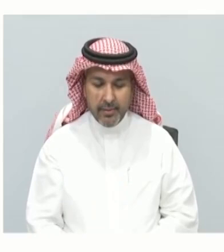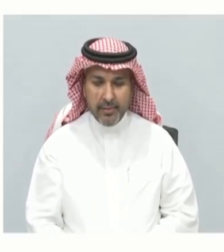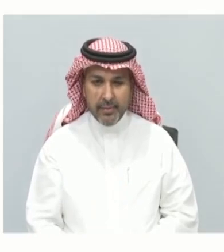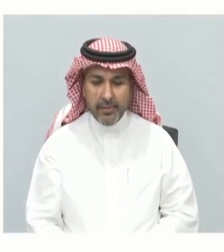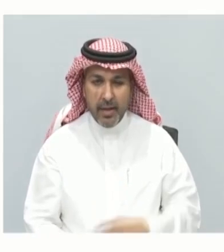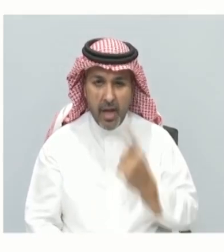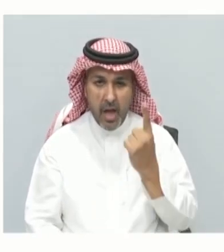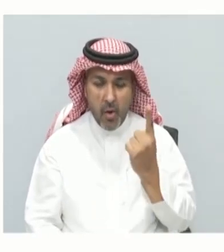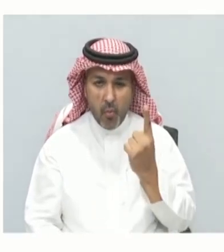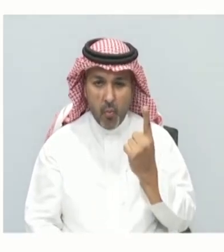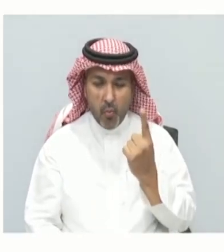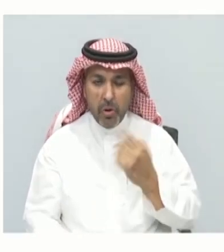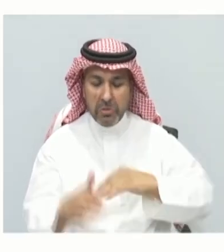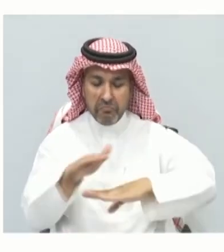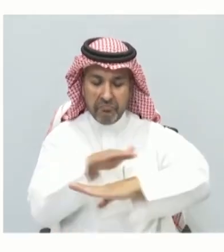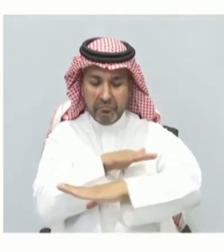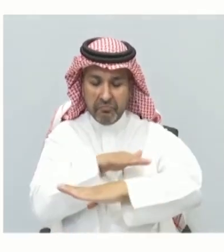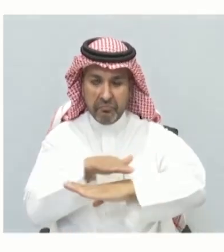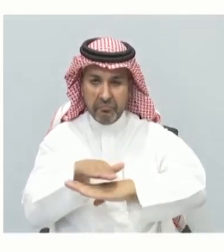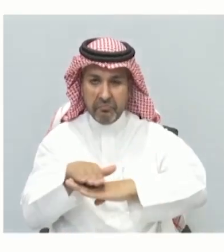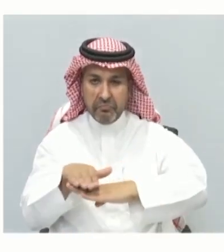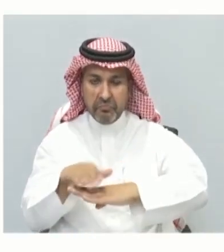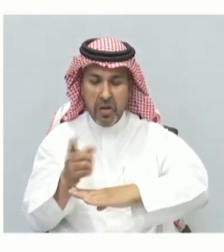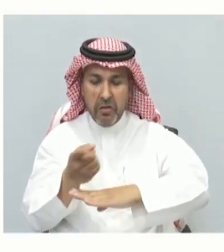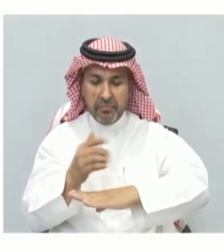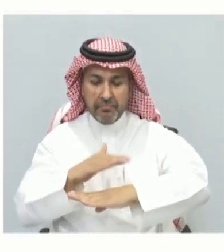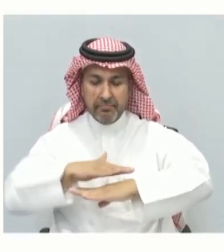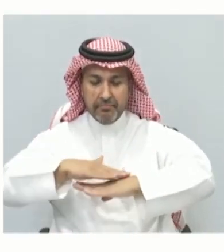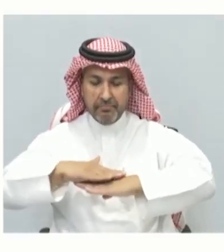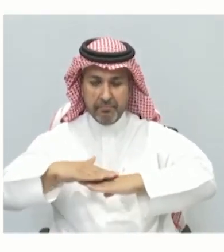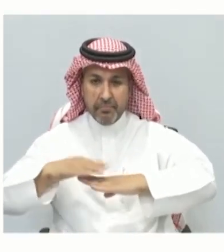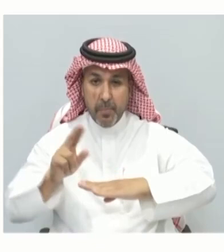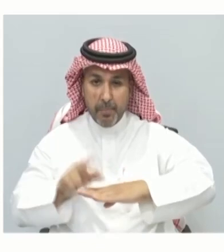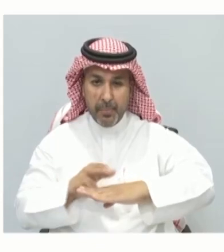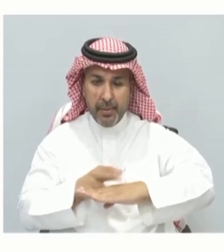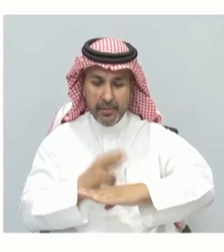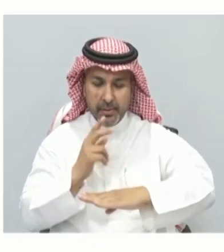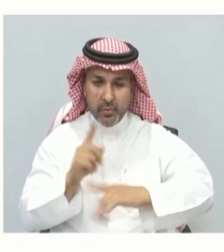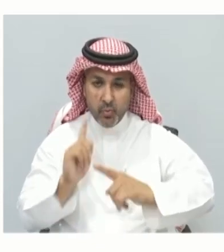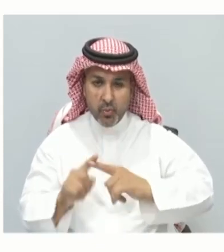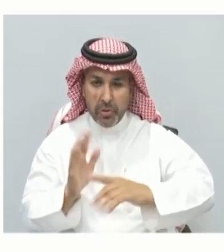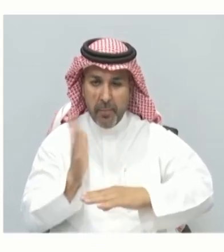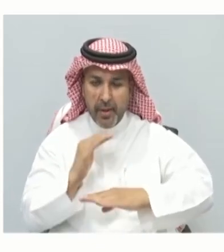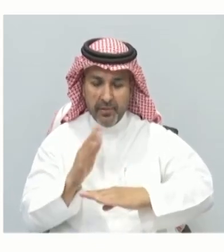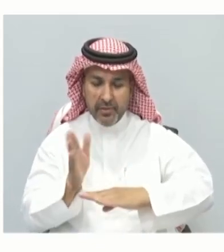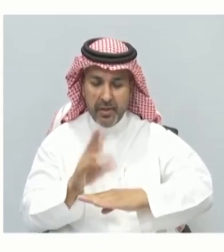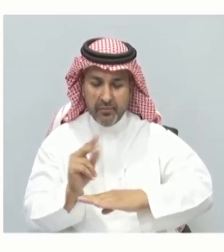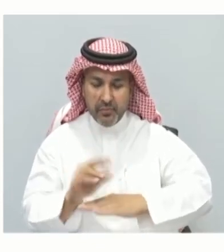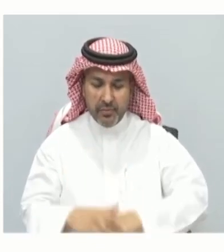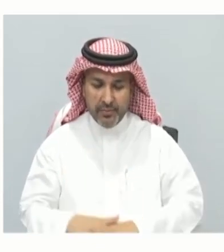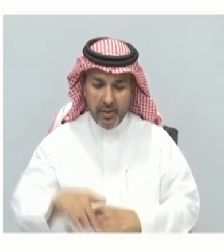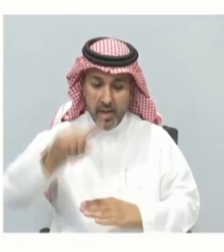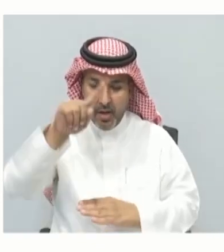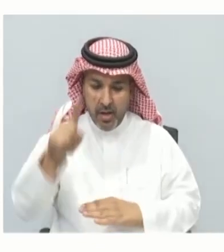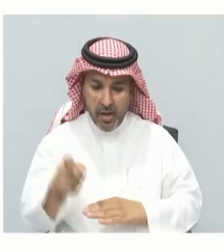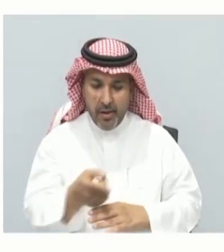يمثل الحاله الاولى يمثل لك الحاله الثانيه طبعا ظهور نقاط موزعه بشكل منتظم كما رايناها في الحاله الاولى